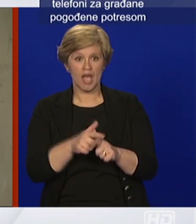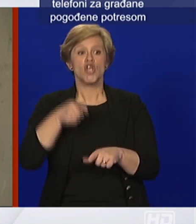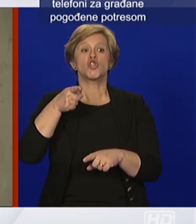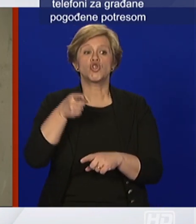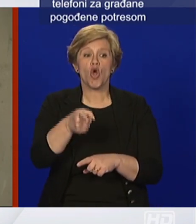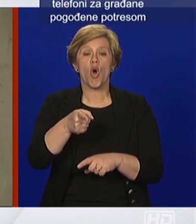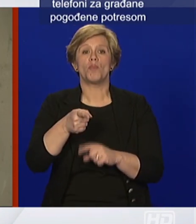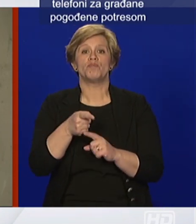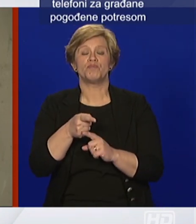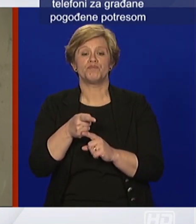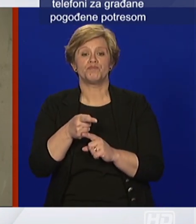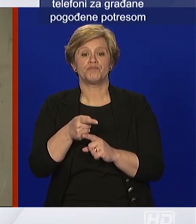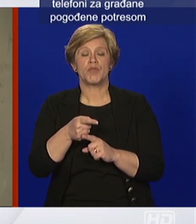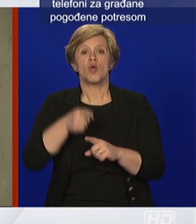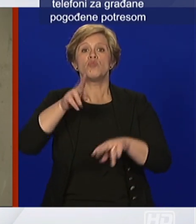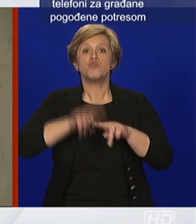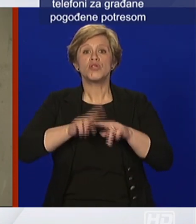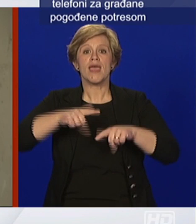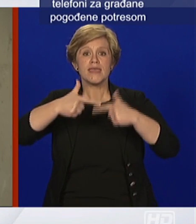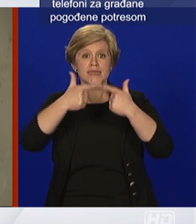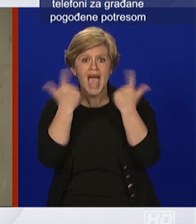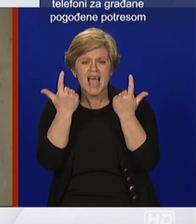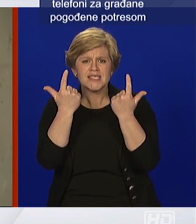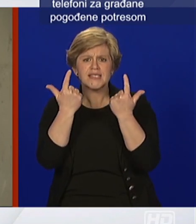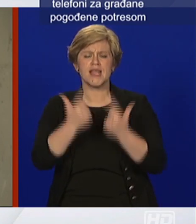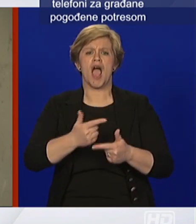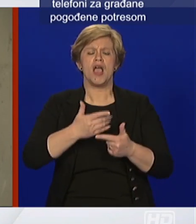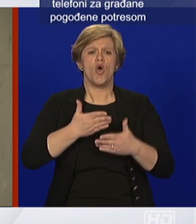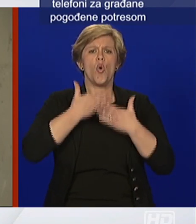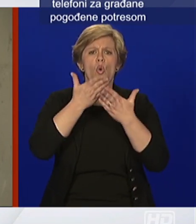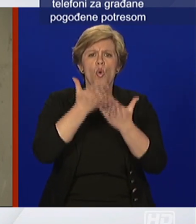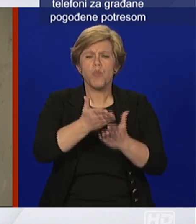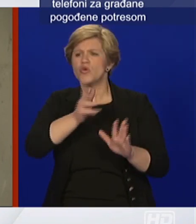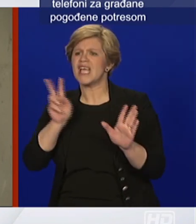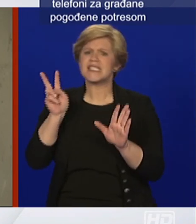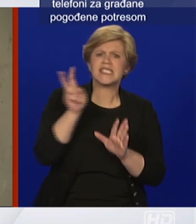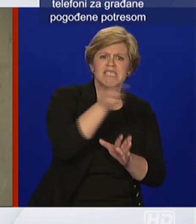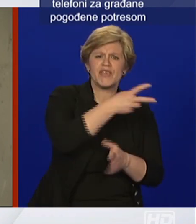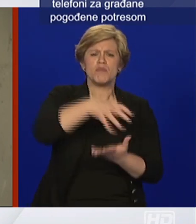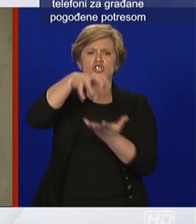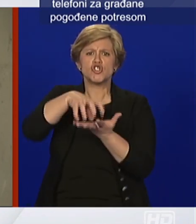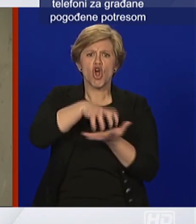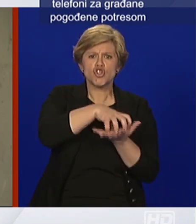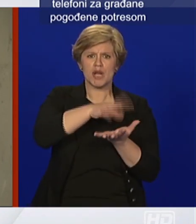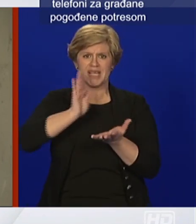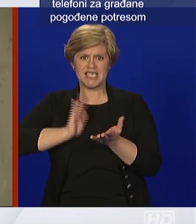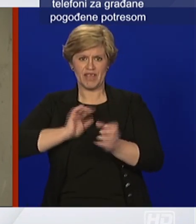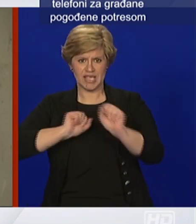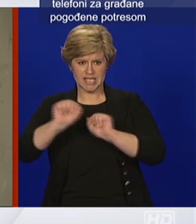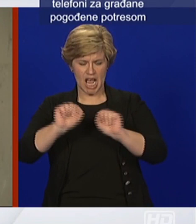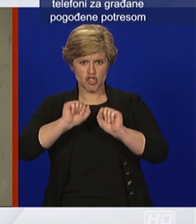jasna okuta stožarima civilne zaštite diljem Hrvatske. Što se tiče